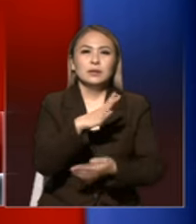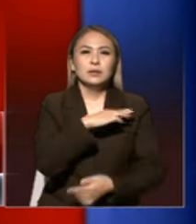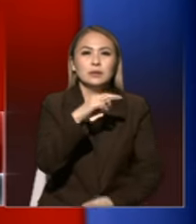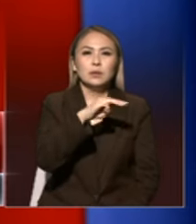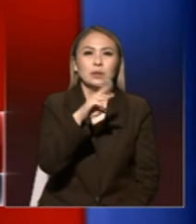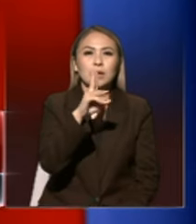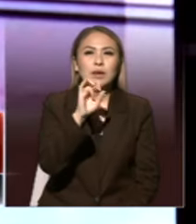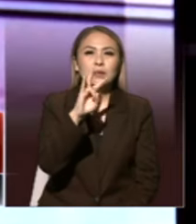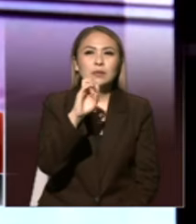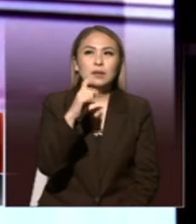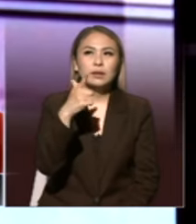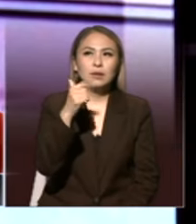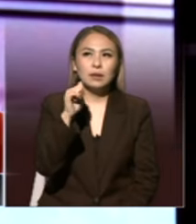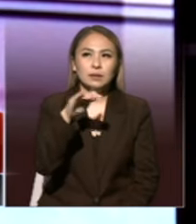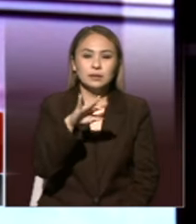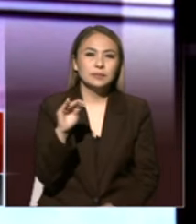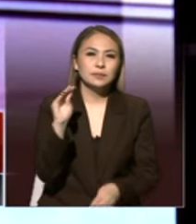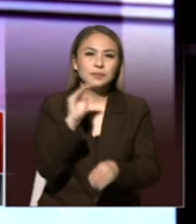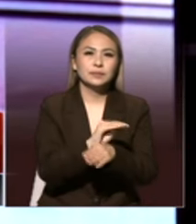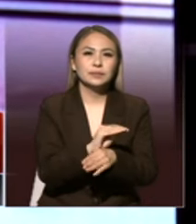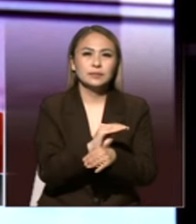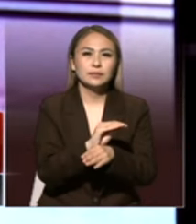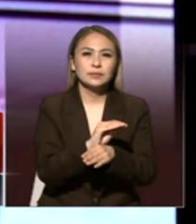Тәуіртай Қанағат. Және